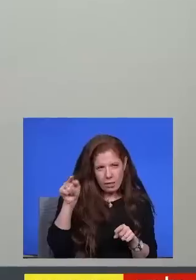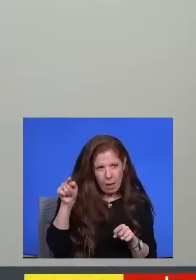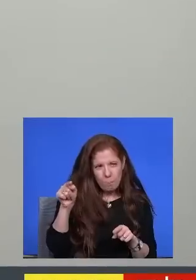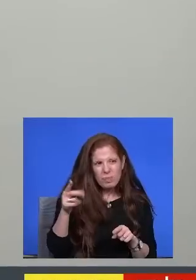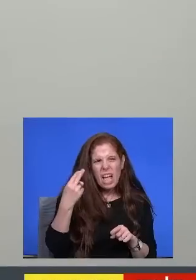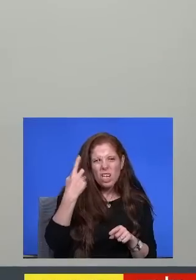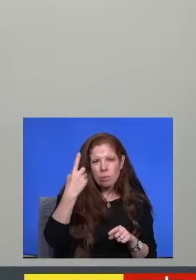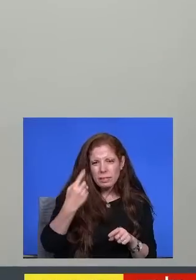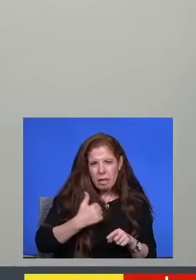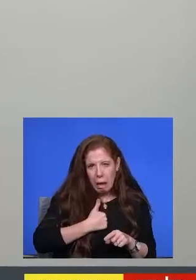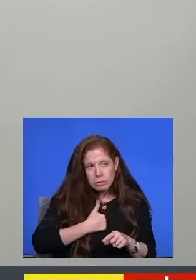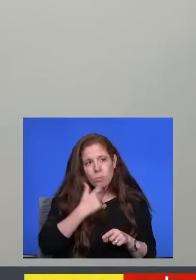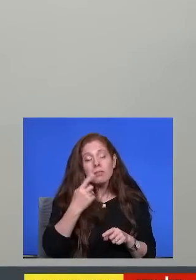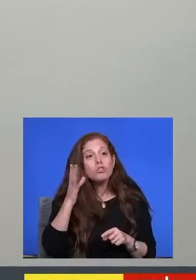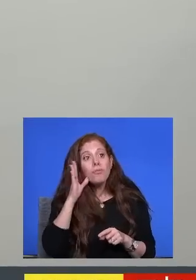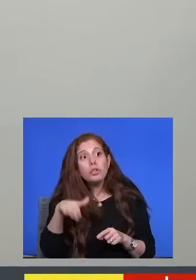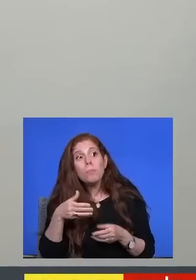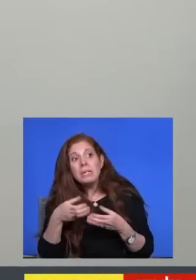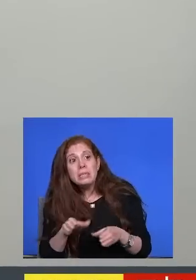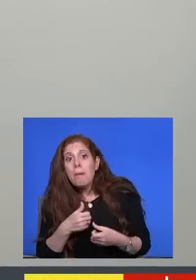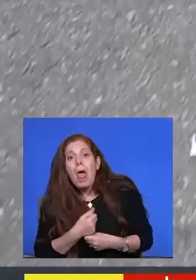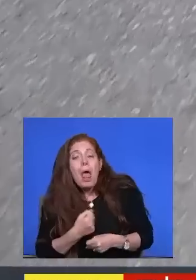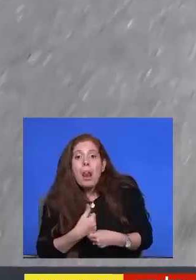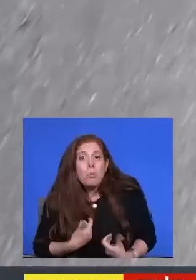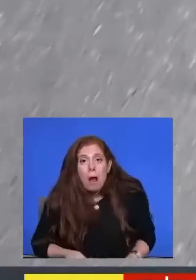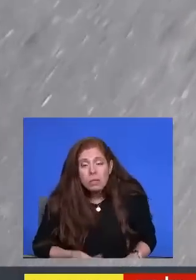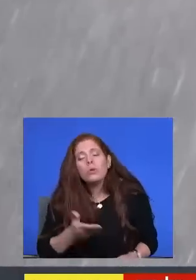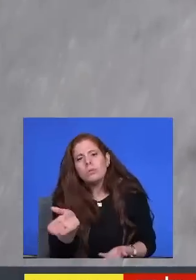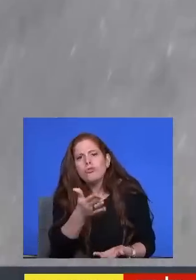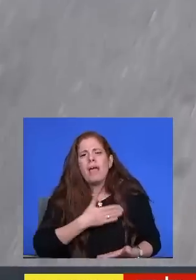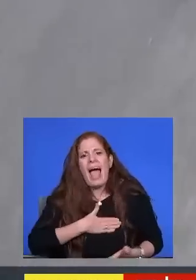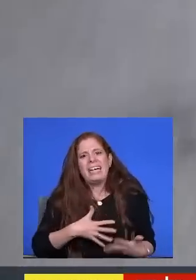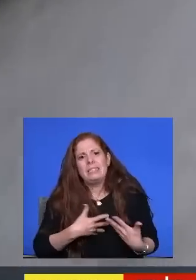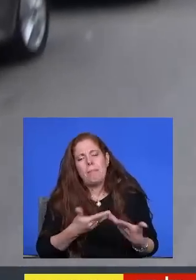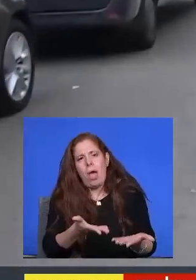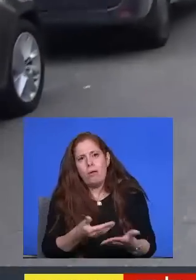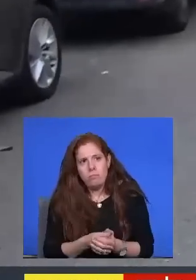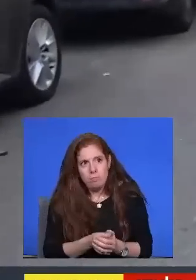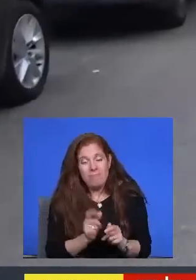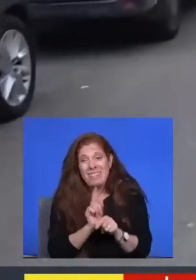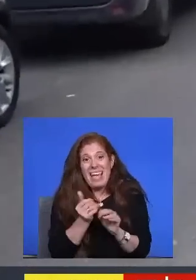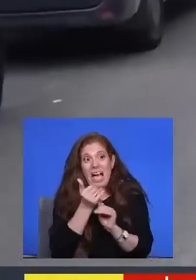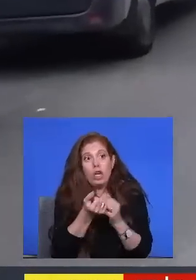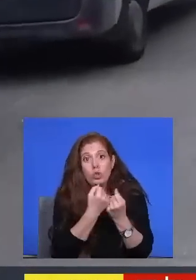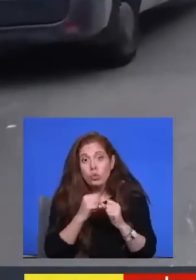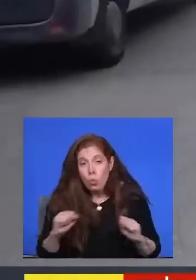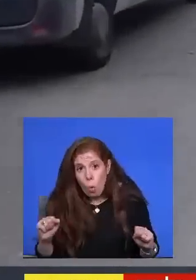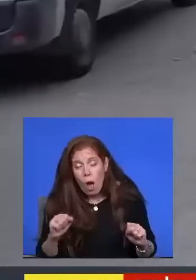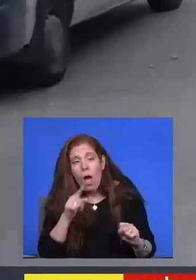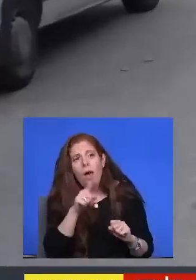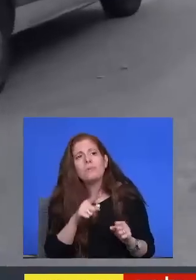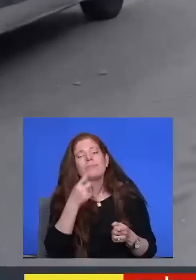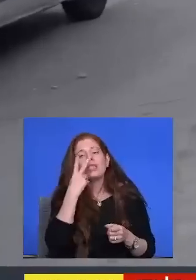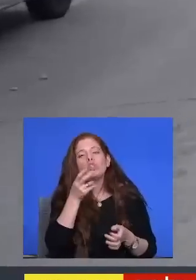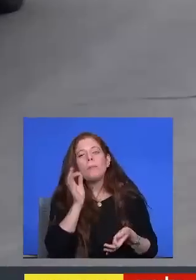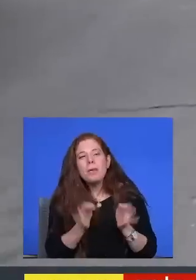חסיד, תקשיב, יש פה ביצים, אין לנו מה לעשות איתם, שיהיה לך חג שמח. רגע אחרי ששוחרר היום, לאחר שבית המשפט דחה את בקשת